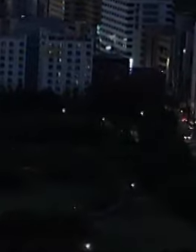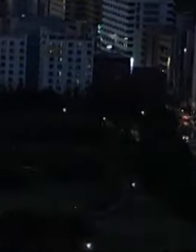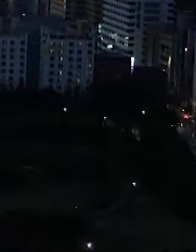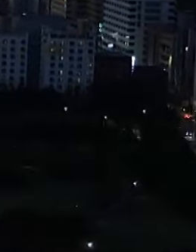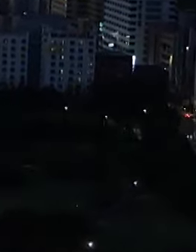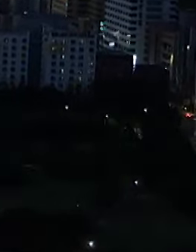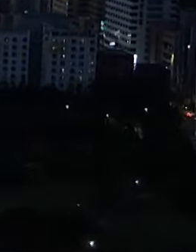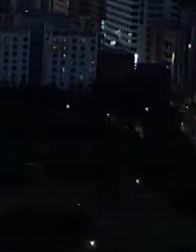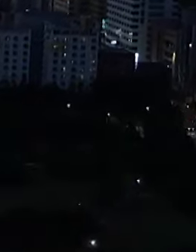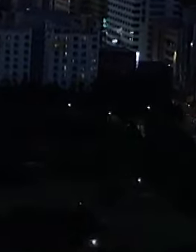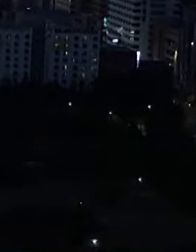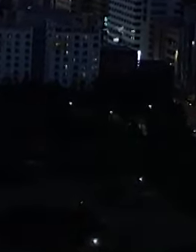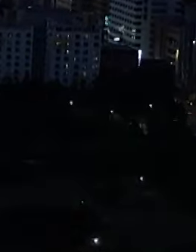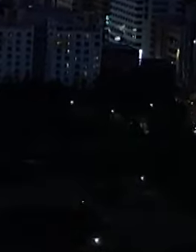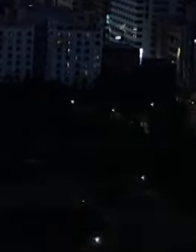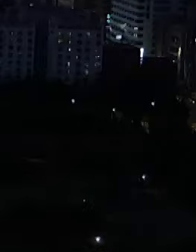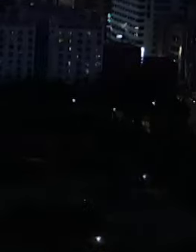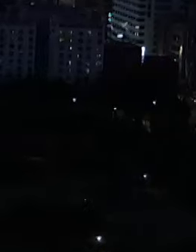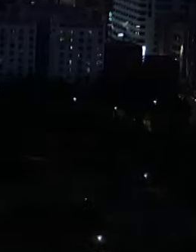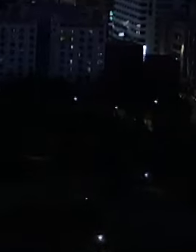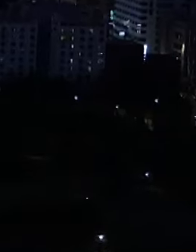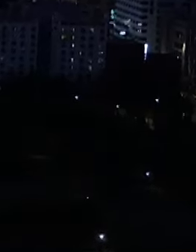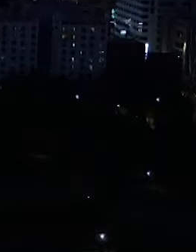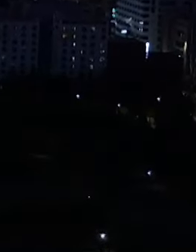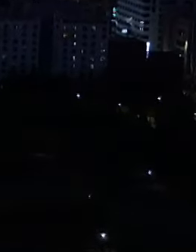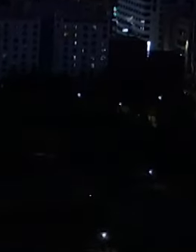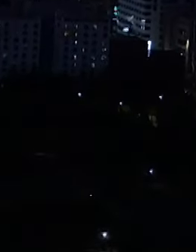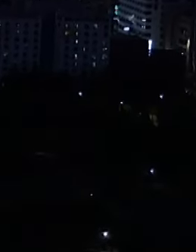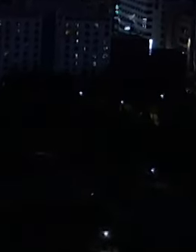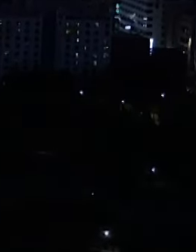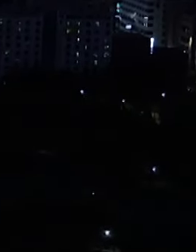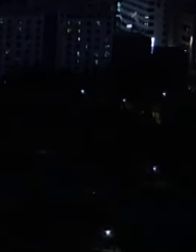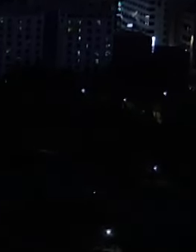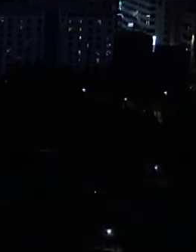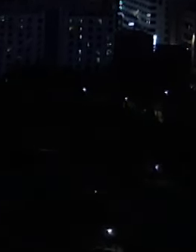여러분은 지금 CTS 뉴스를 시청하고 계십니다.